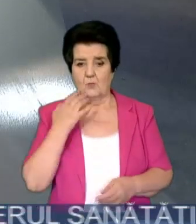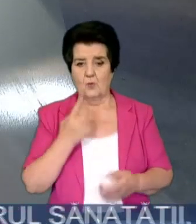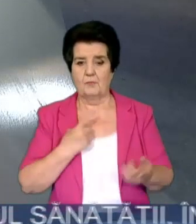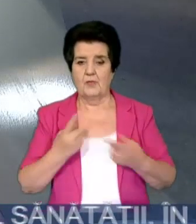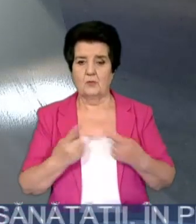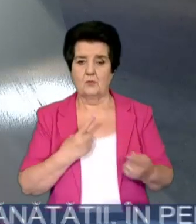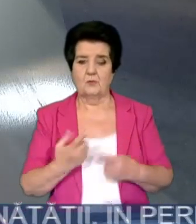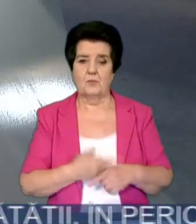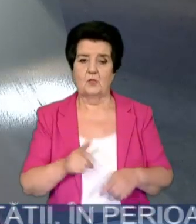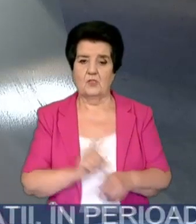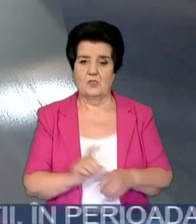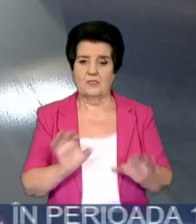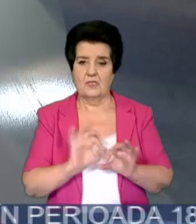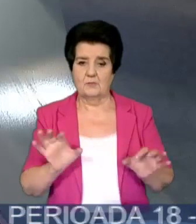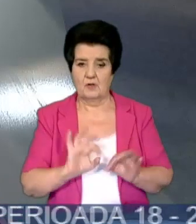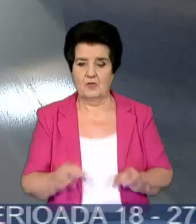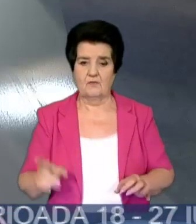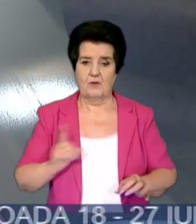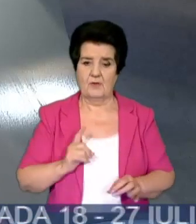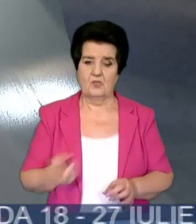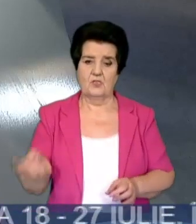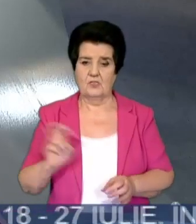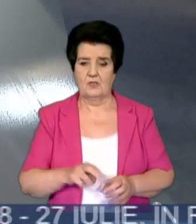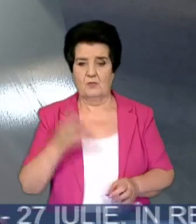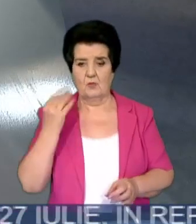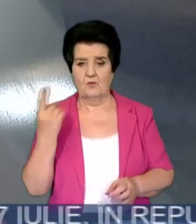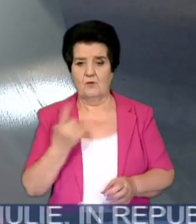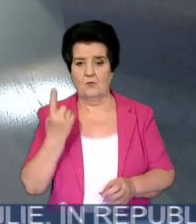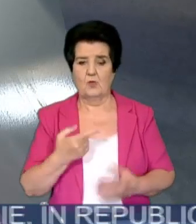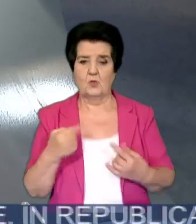discuție și pentru aceste explicații. Vă mai așteptăm în platoul Moldova 1 și cu alte ocazii. Mersi frumos.